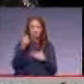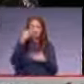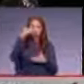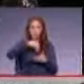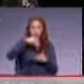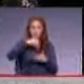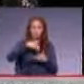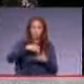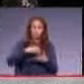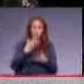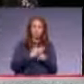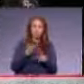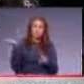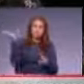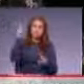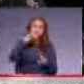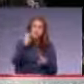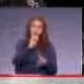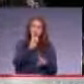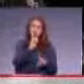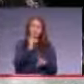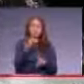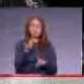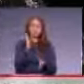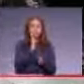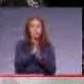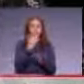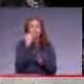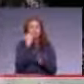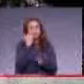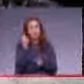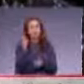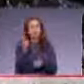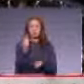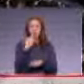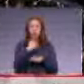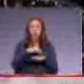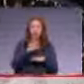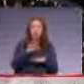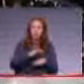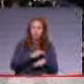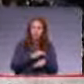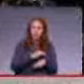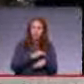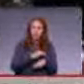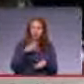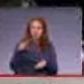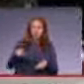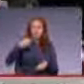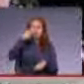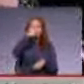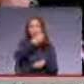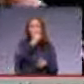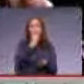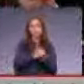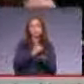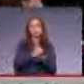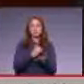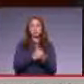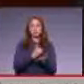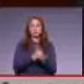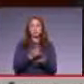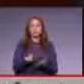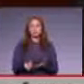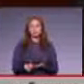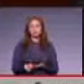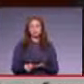بتدخل اللي بيتعبوا او بيعيوا بتدخلهم مستشفى، بعد كده لما بتبقى الحاله ميؤوس منها بتحول على مستشفى